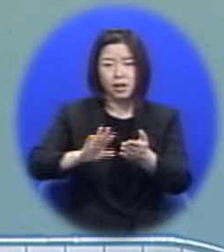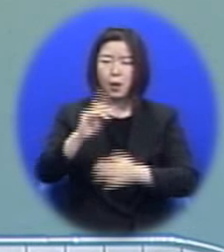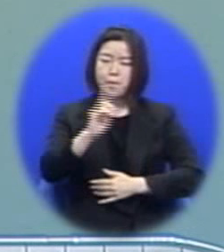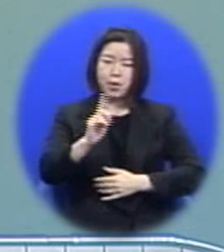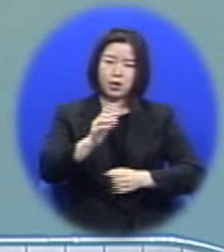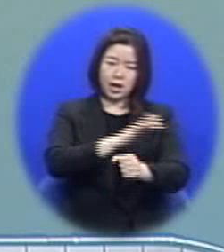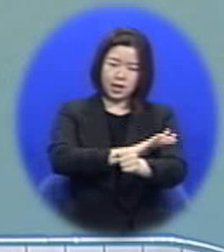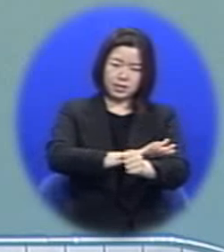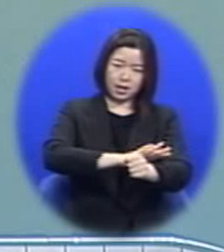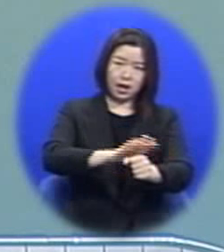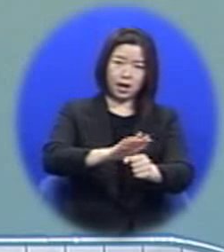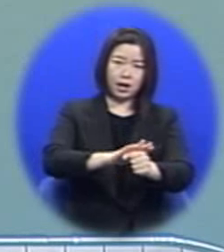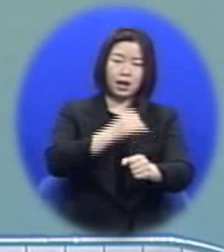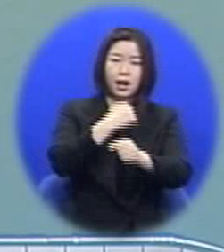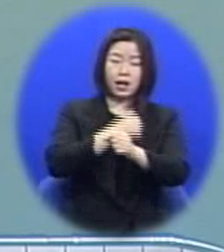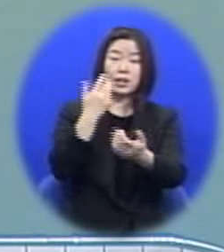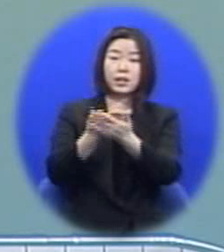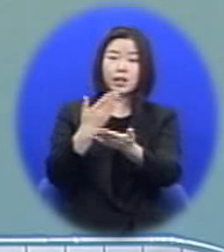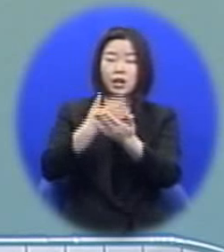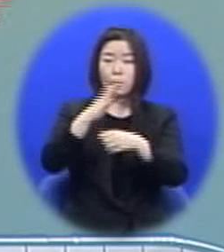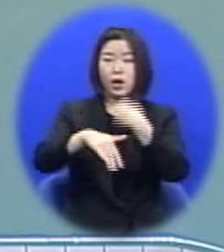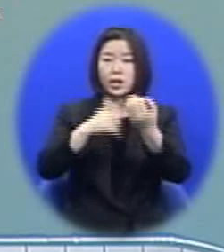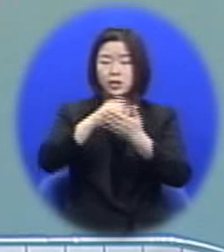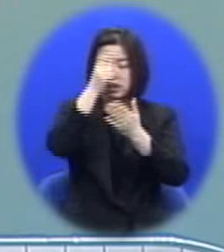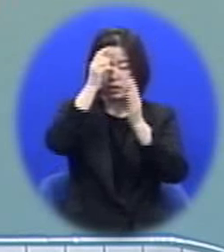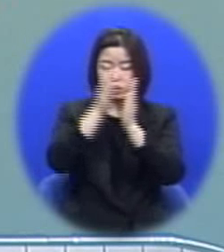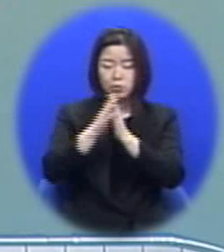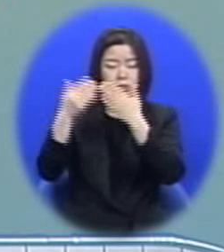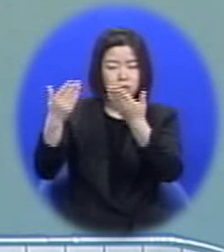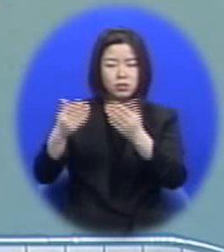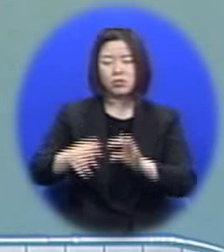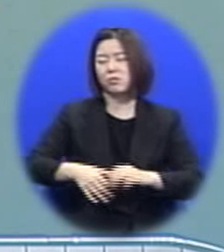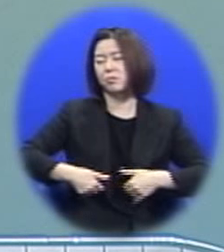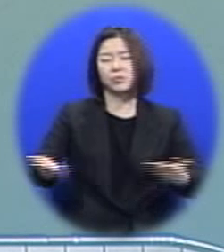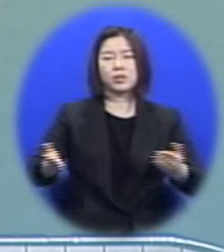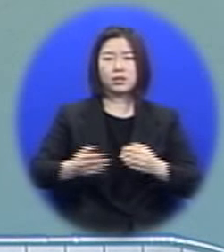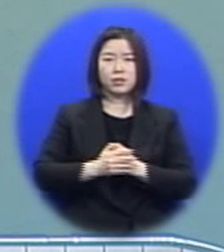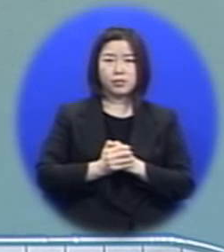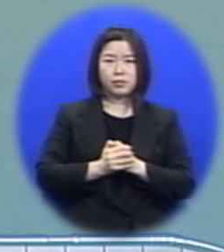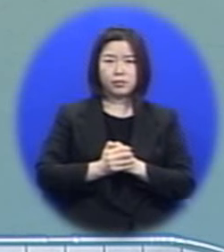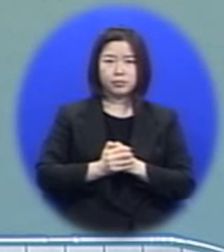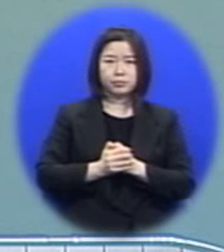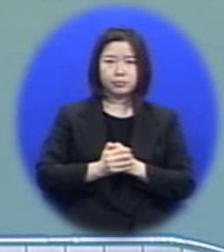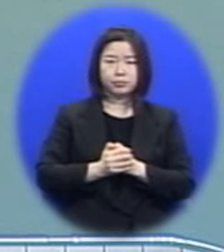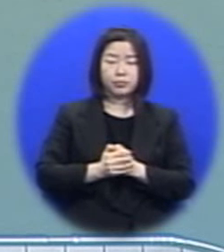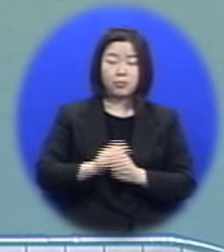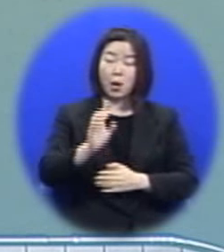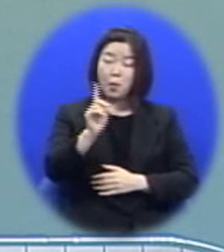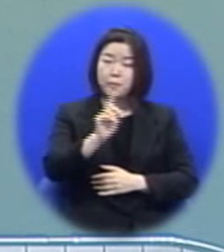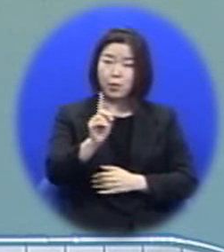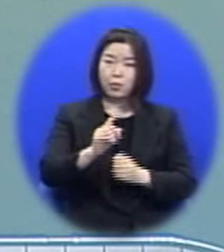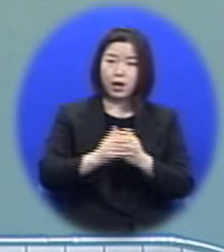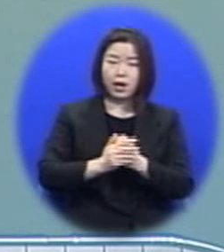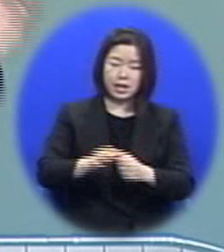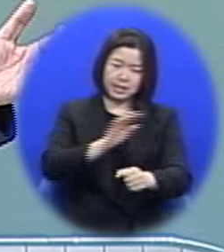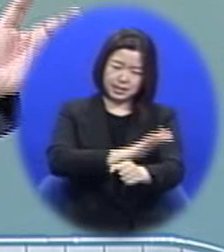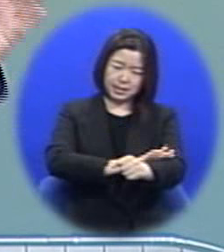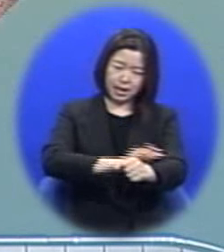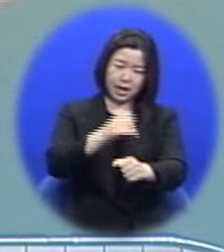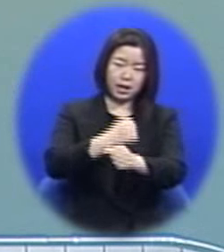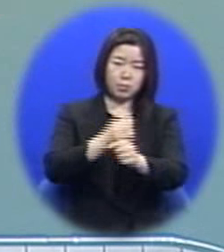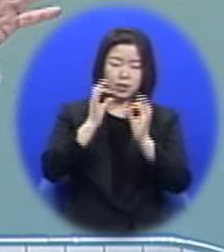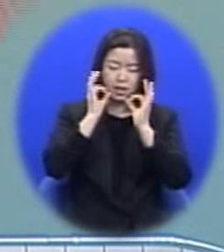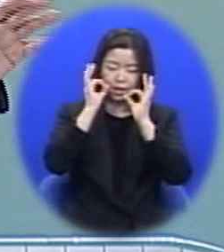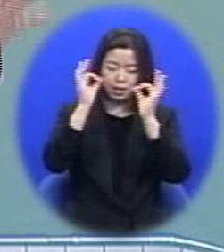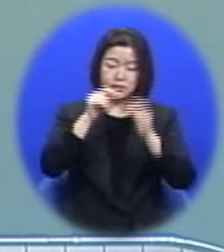뭔가 잘 하게 해달라고 하나님께 기도하는 거 소용 하나도 없어요. 뭔가 잘해보려고 애를 쓰는